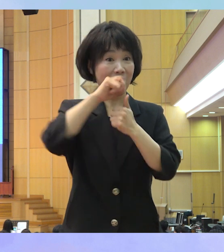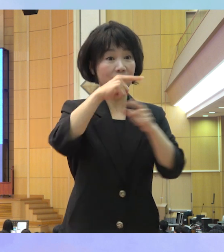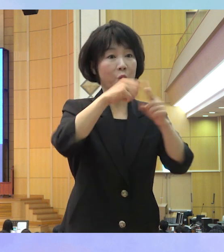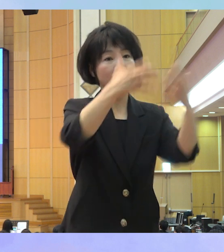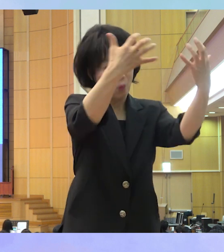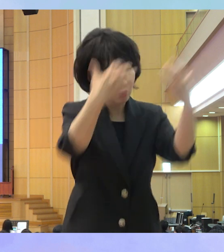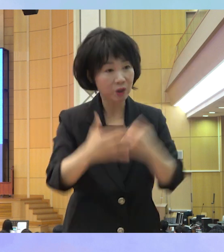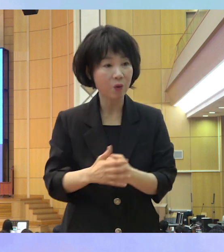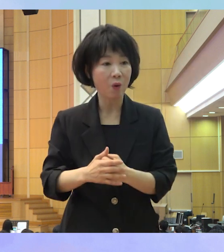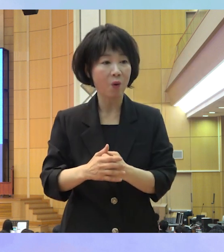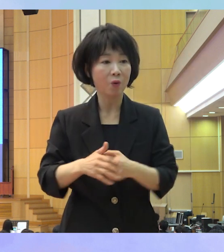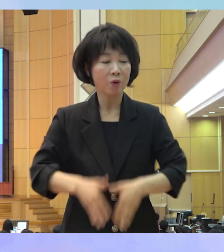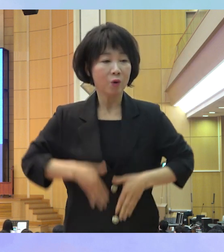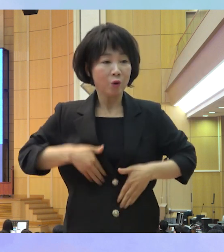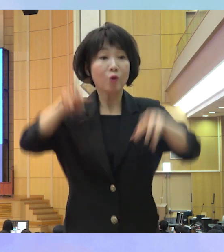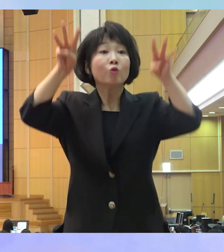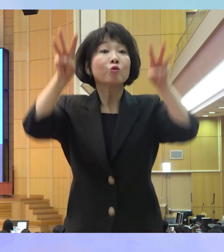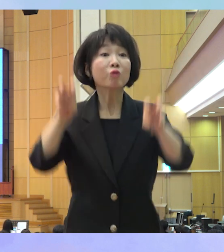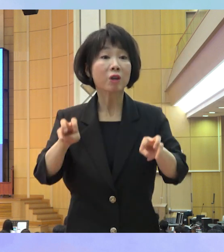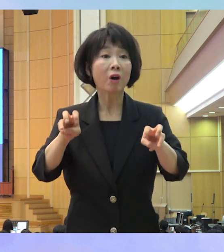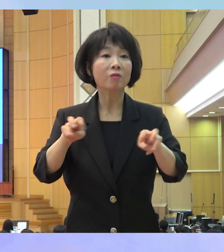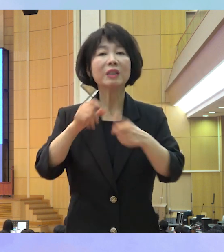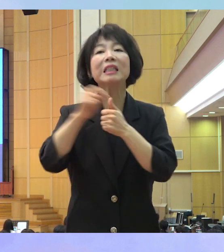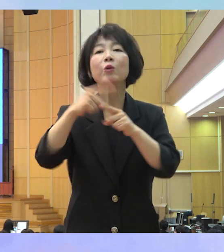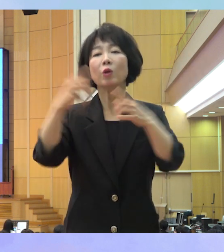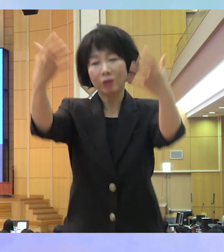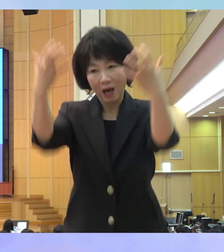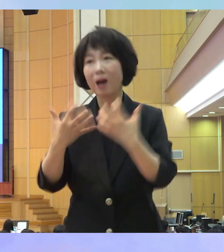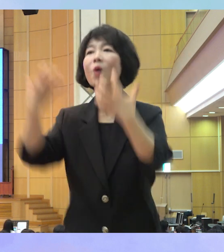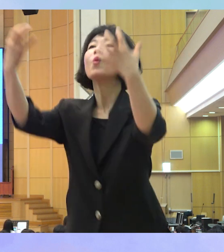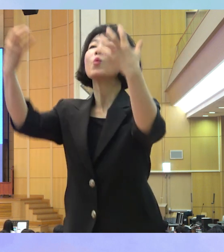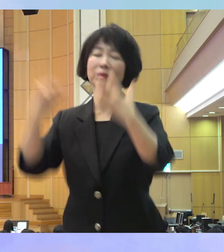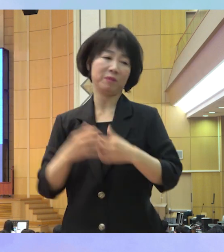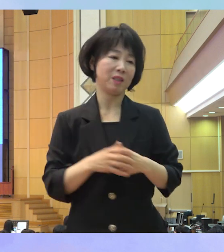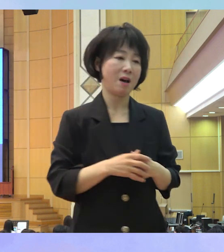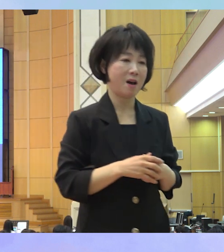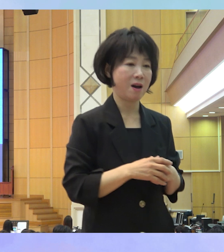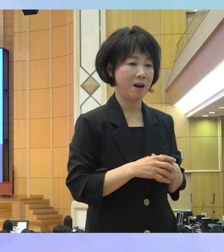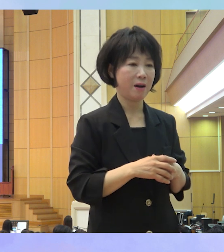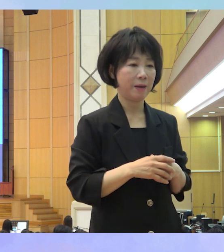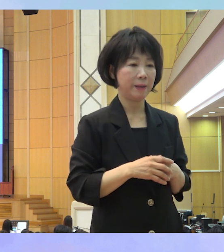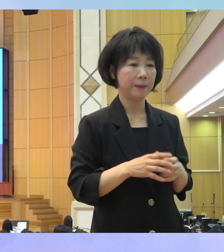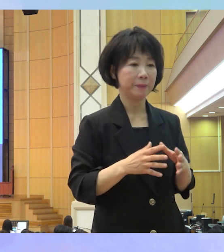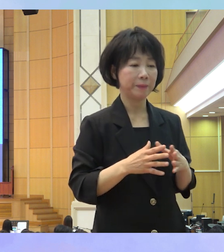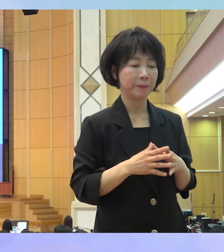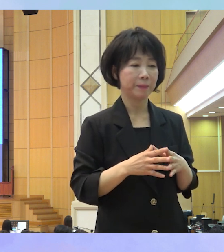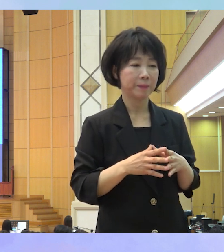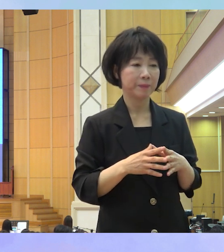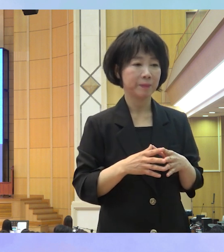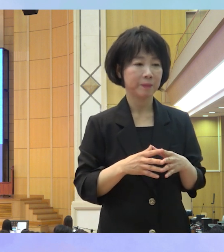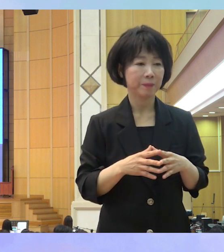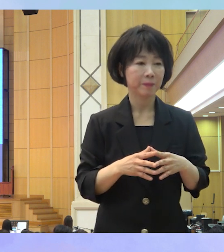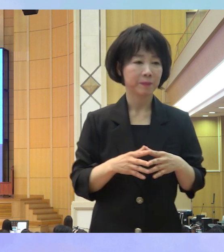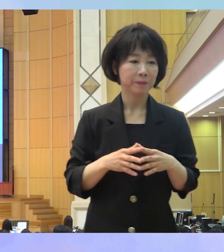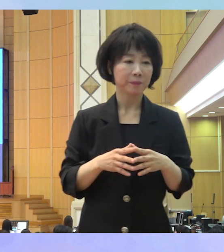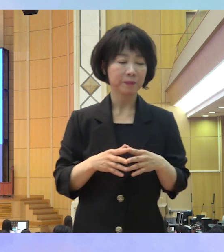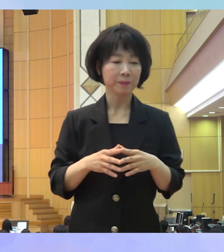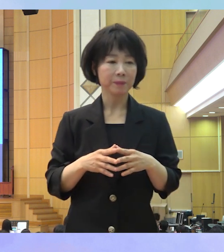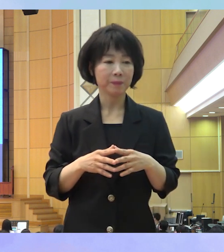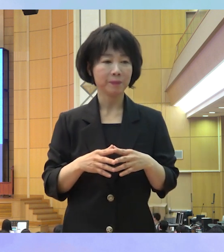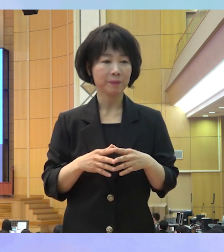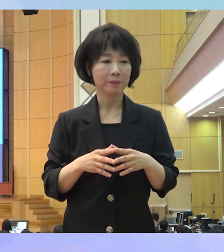네, 춘천지교회, 은평지교회 반갑습니다. 네, 인사를 한 번씩 해드려야 돼요. 왜냐면 지금 라이브로 보고